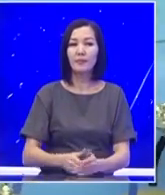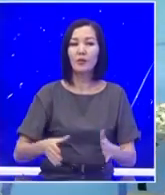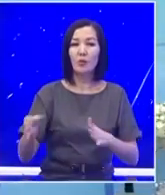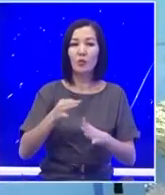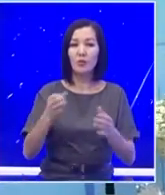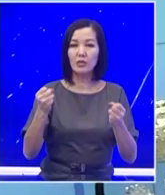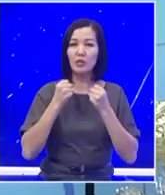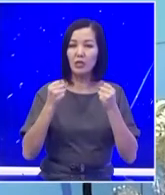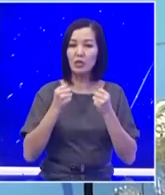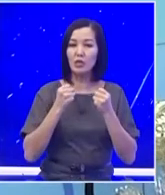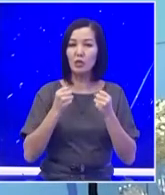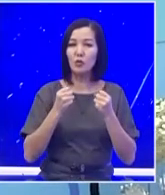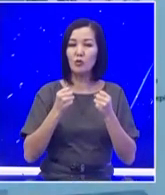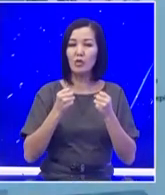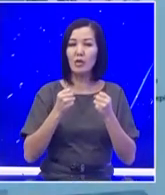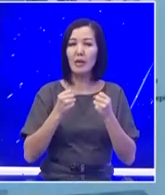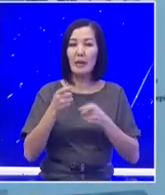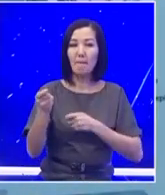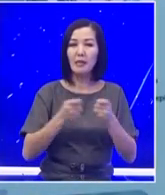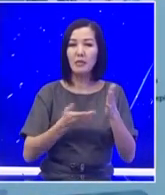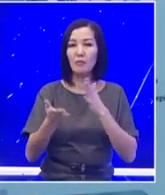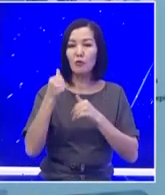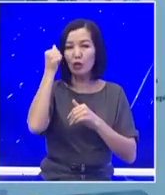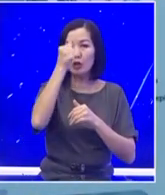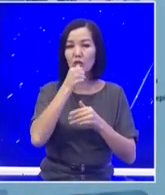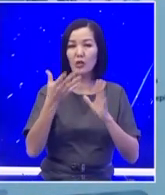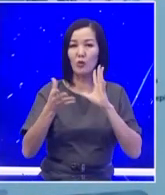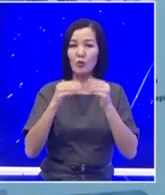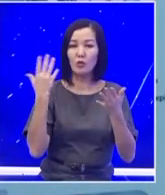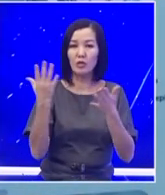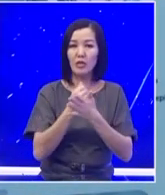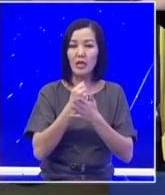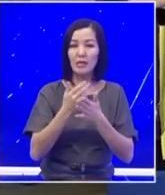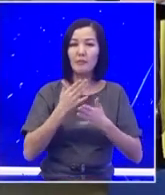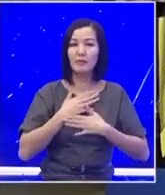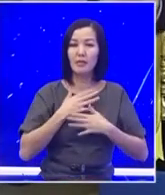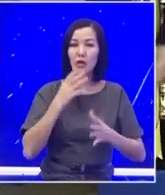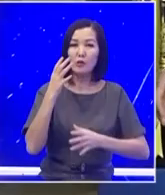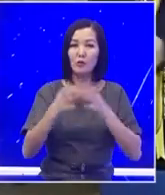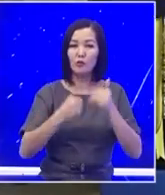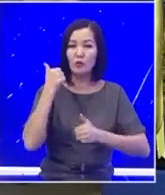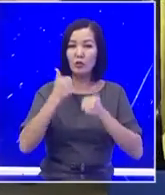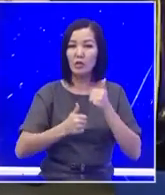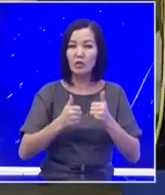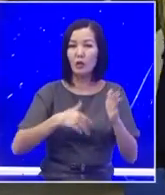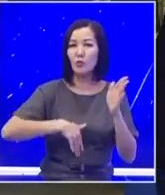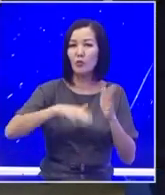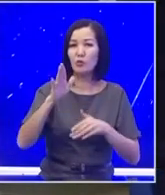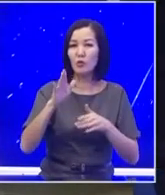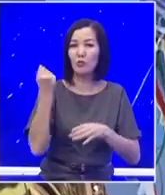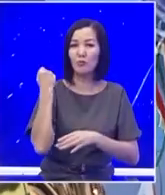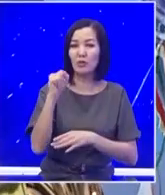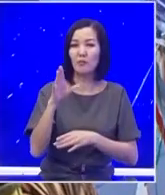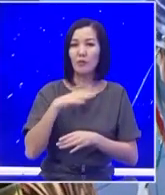Облыстық дене шынықтыру және спорт басқармасы өткен жылы жоғары көрсеткіштерімен қорытындылап отыр. Жерлестеріміз дүниежүзілік жарыстарда үздік нәтижелерге қол